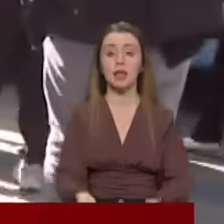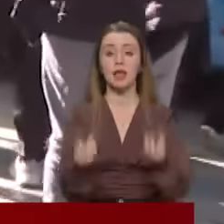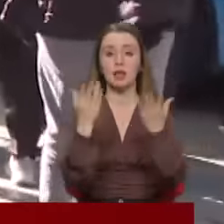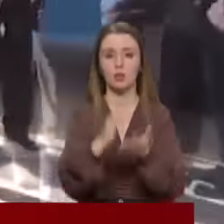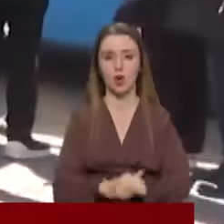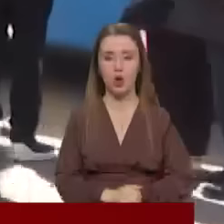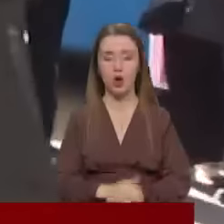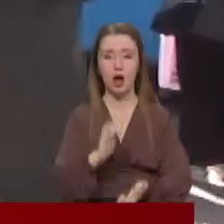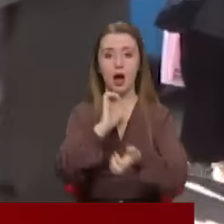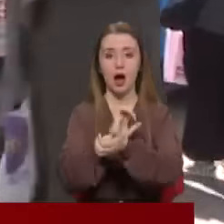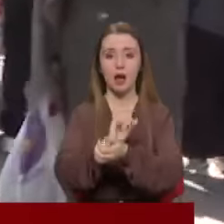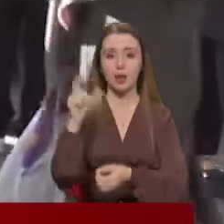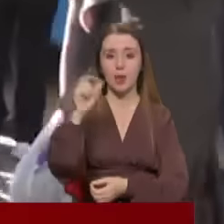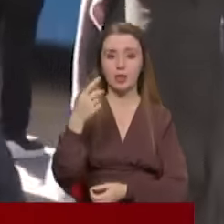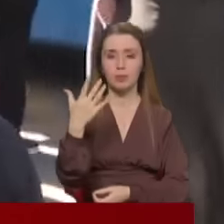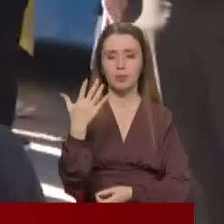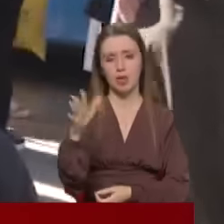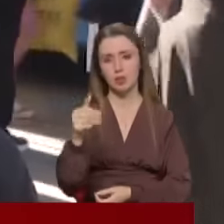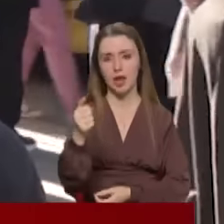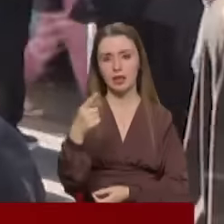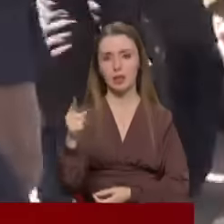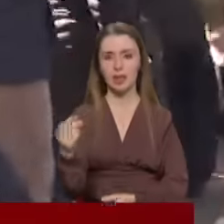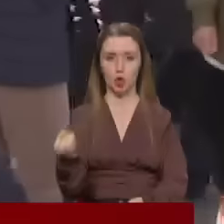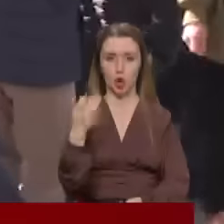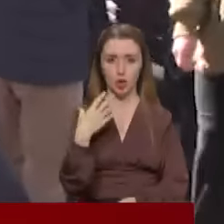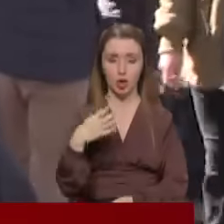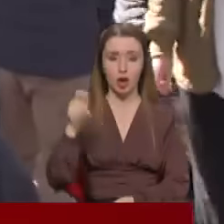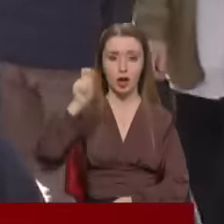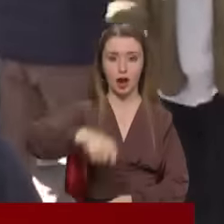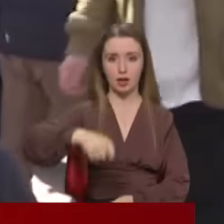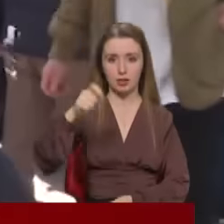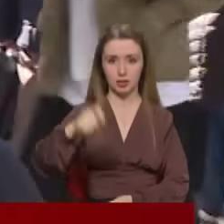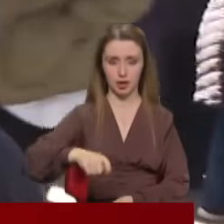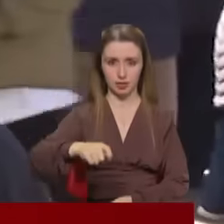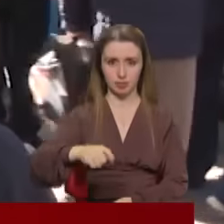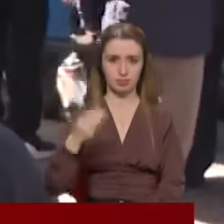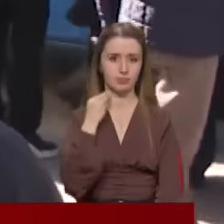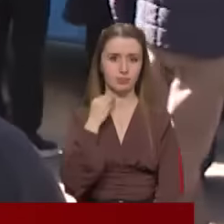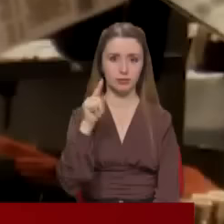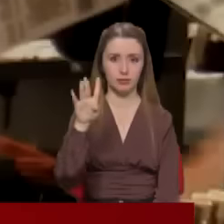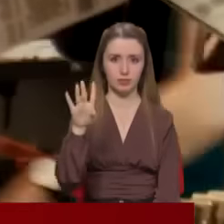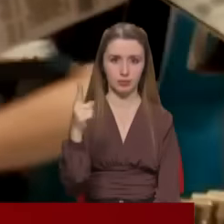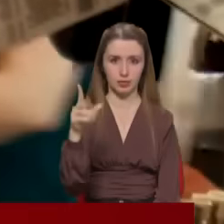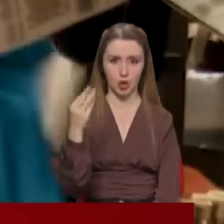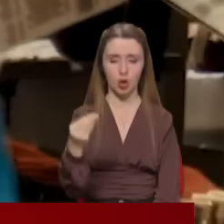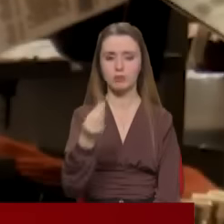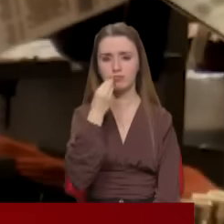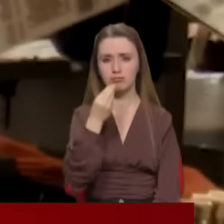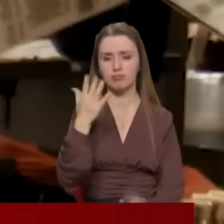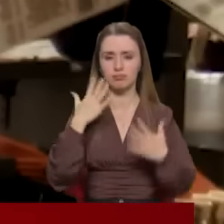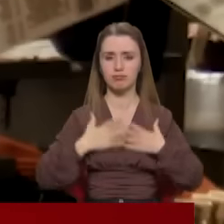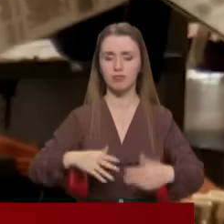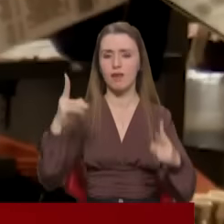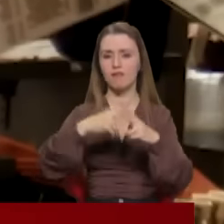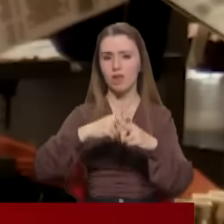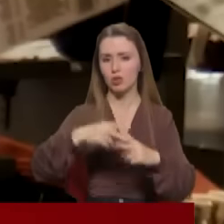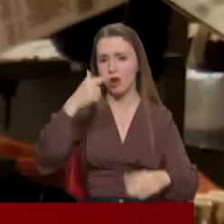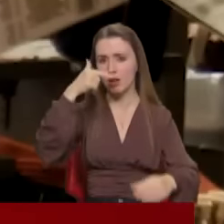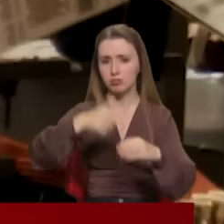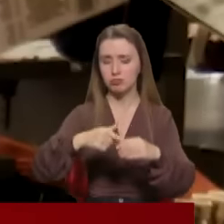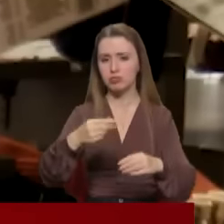Ya ailem aylık 5.000-6.000 civarında para yolluyor. Kredi kartım şu anda borcum 14.000 TL. Gıda, giyim, faturalar,